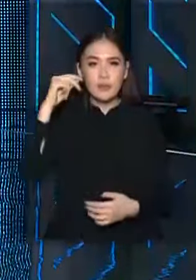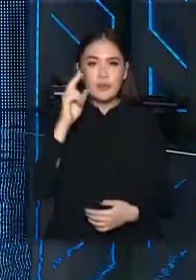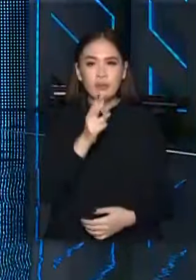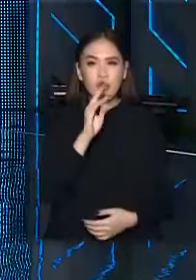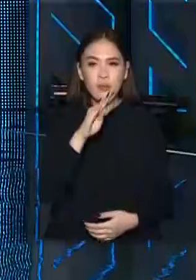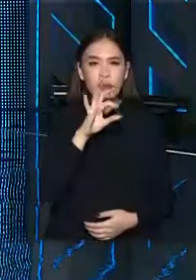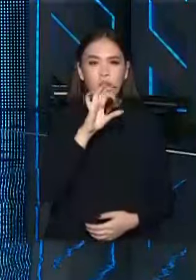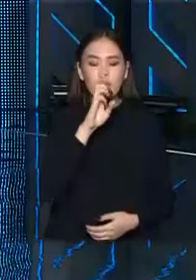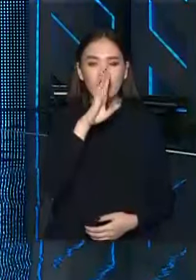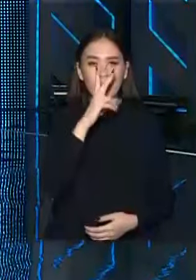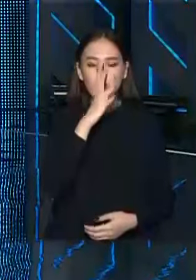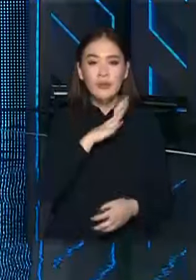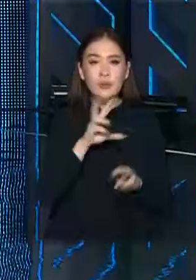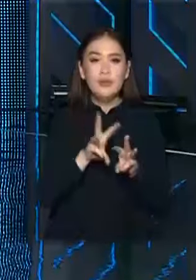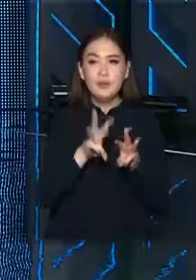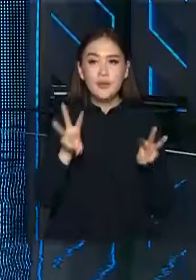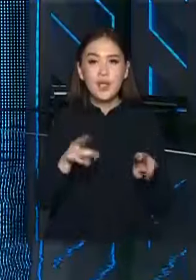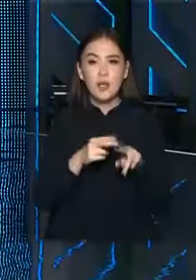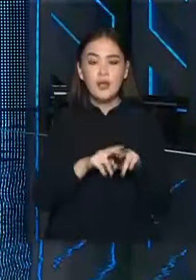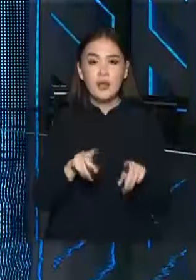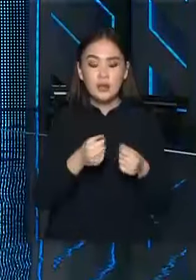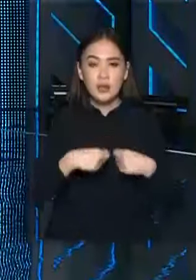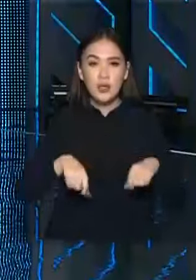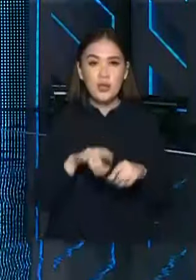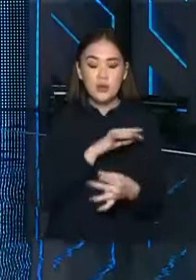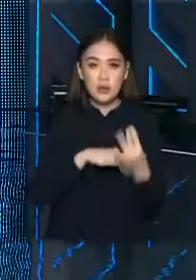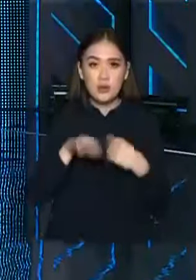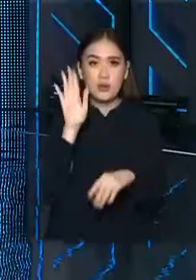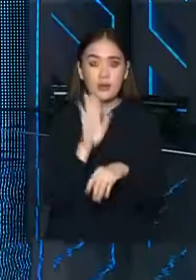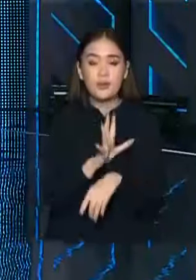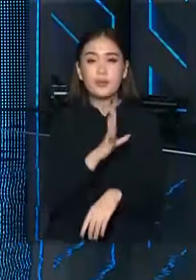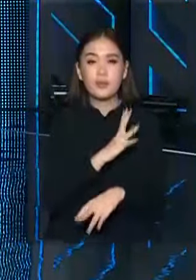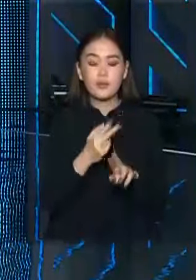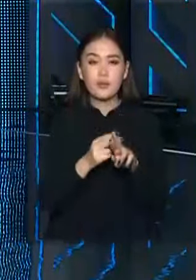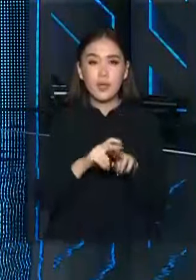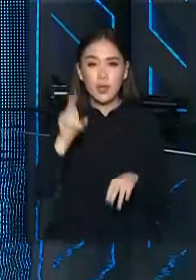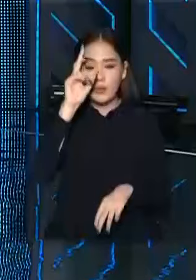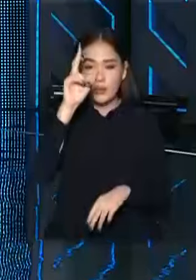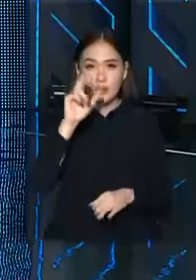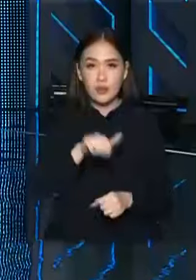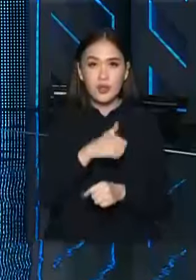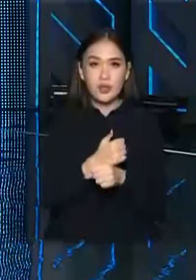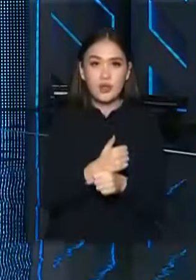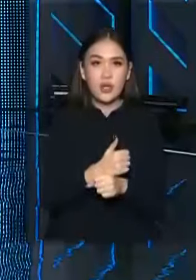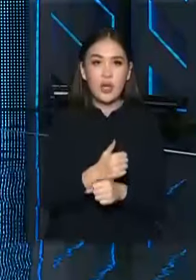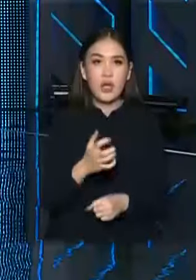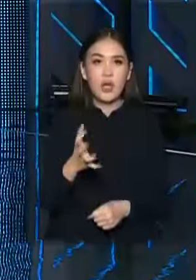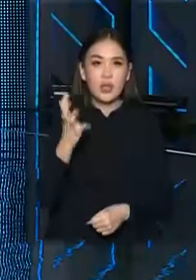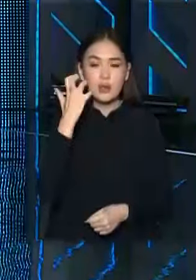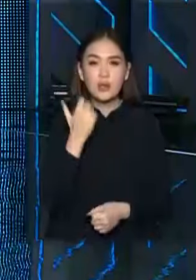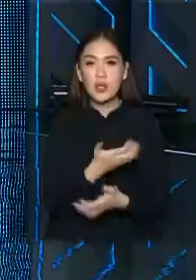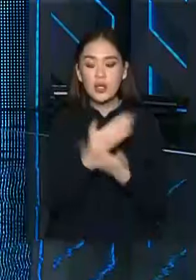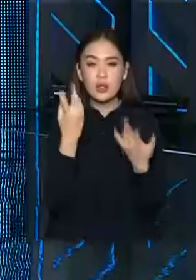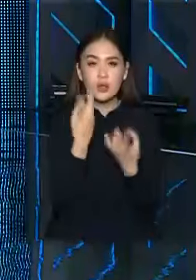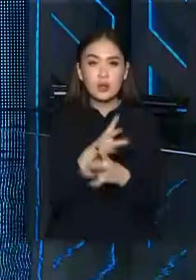президент Қасым-Жомарт Тоқаев министрлер кабинетінің жұмысына осындай баға берді. Мемлекет басшысы әбден ескірген, қажеті